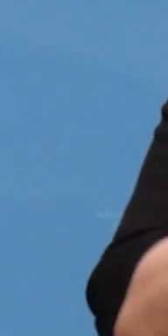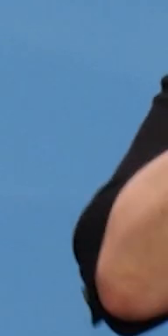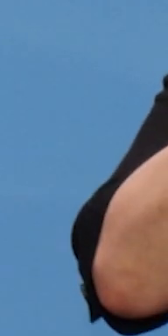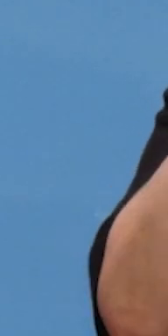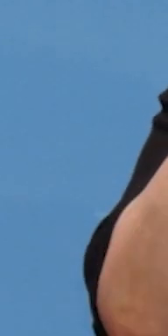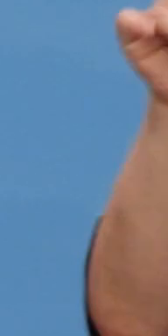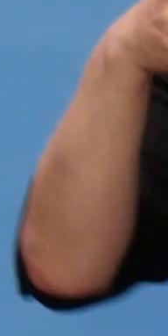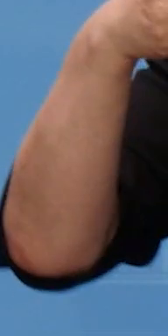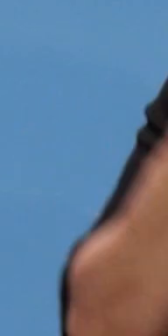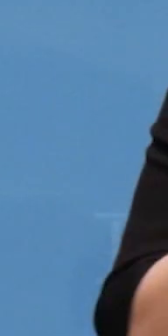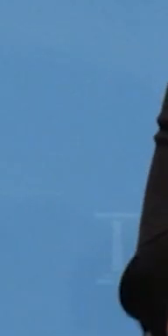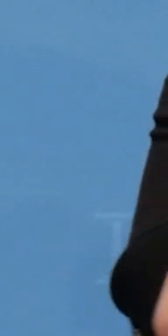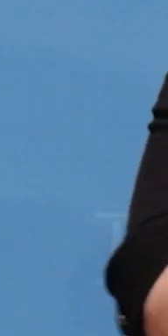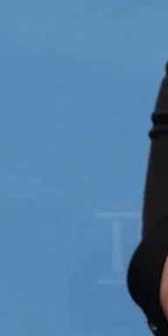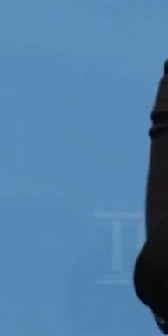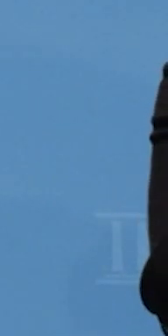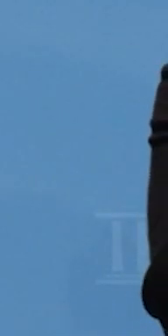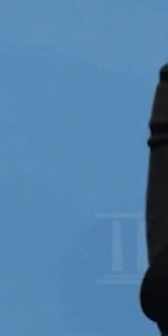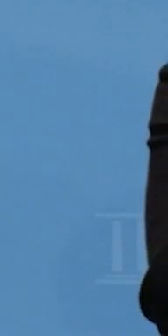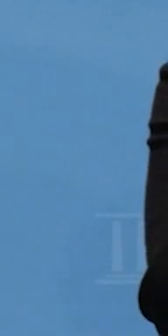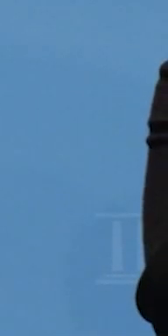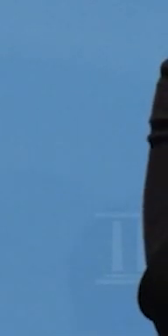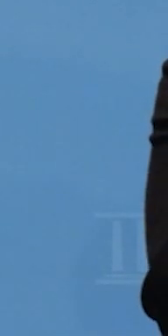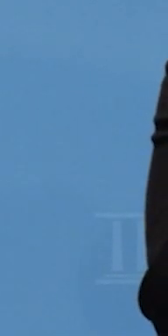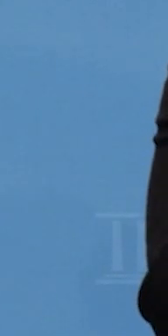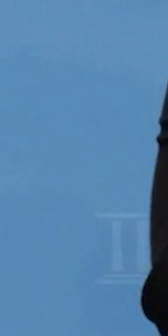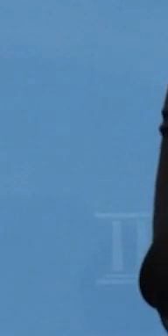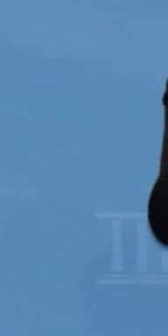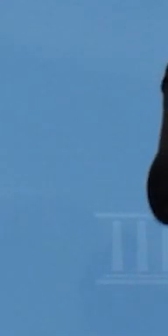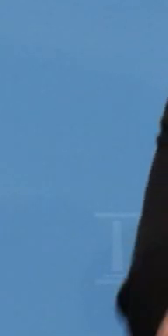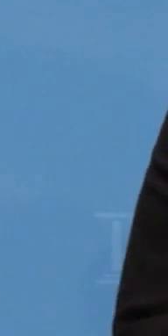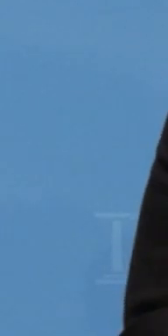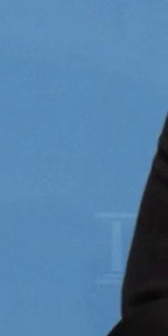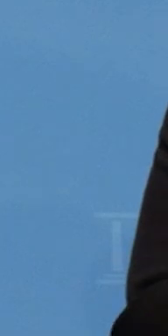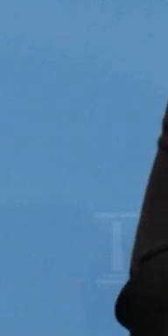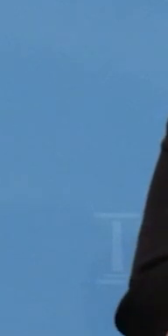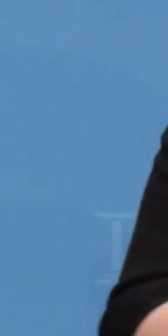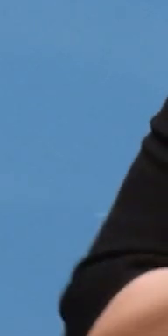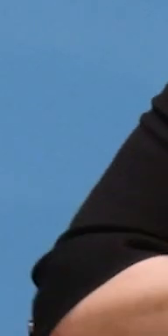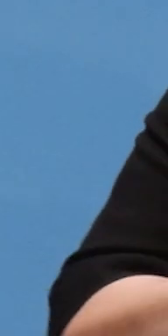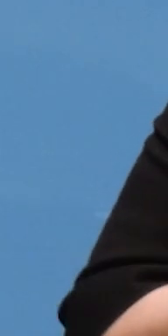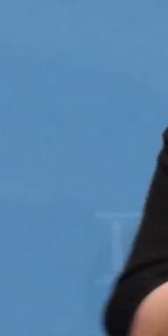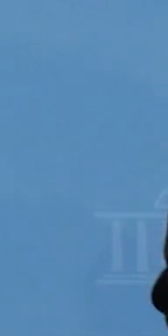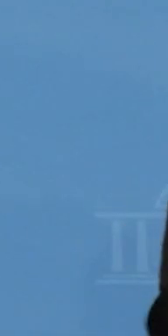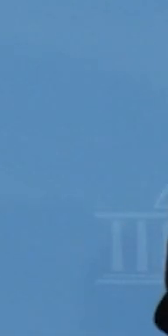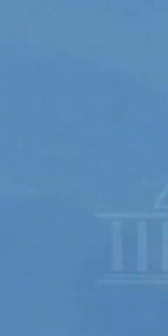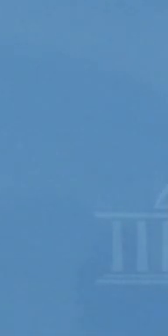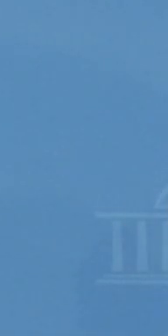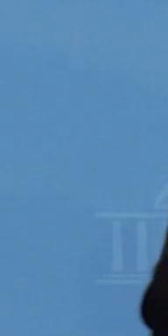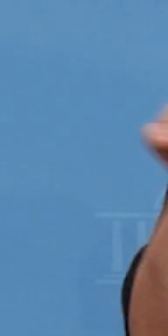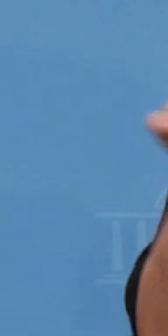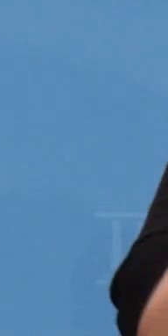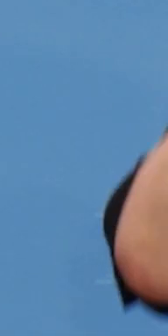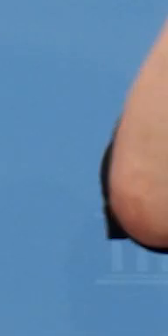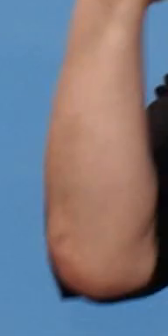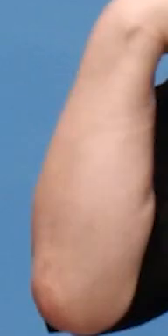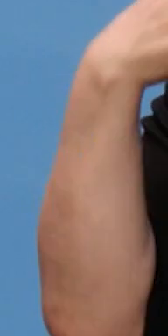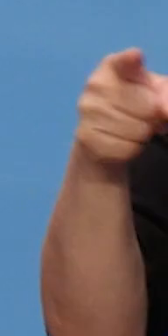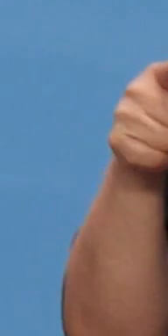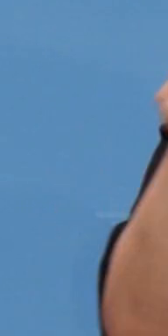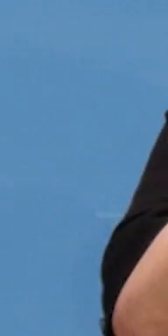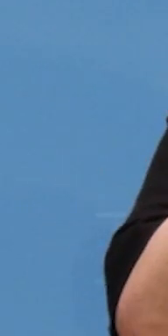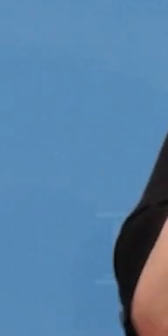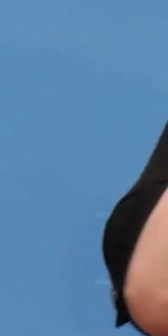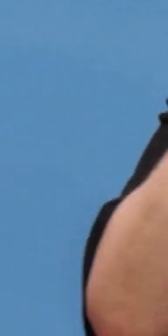진실 화해를 위한 과거사 정리 위원장을 필두로 문재인 전 대통령은 간첩이라고 한 박인환